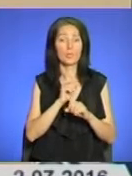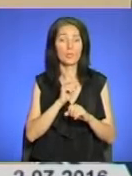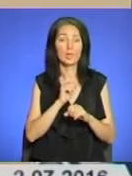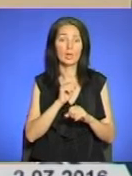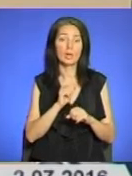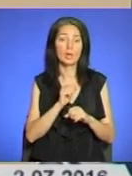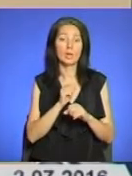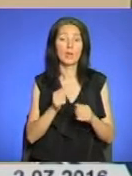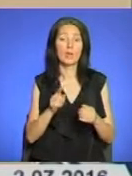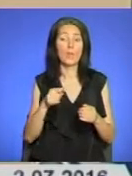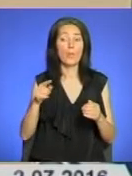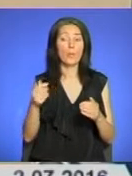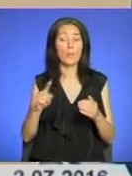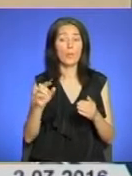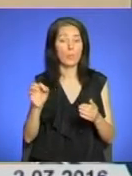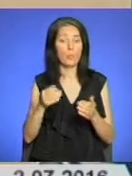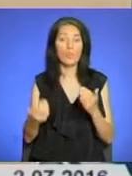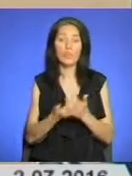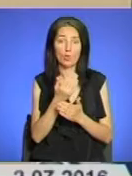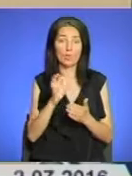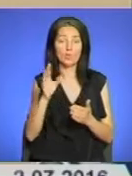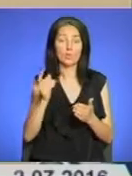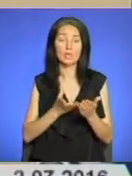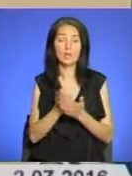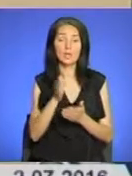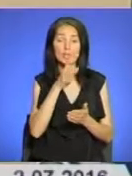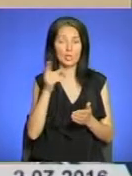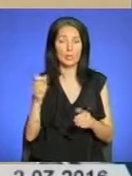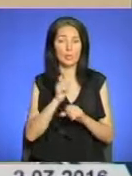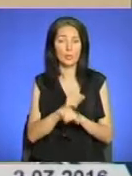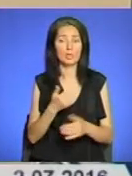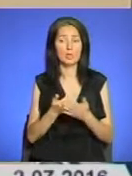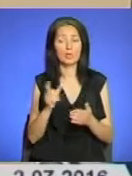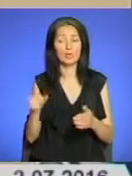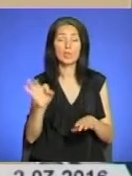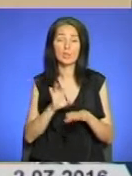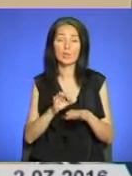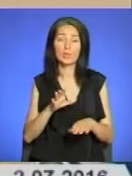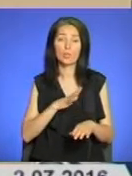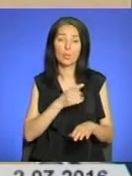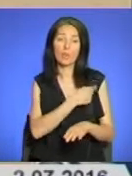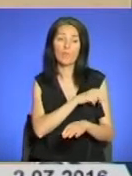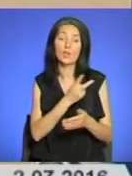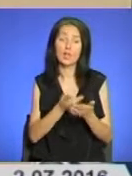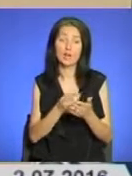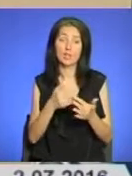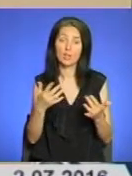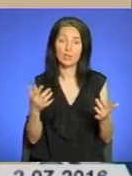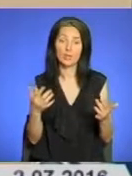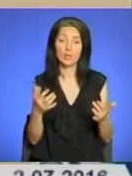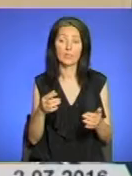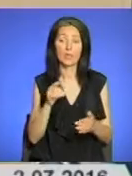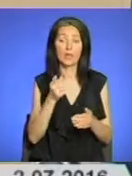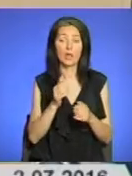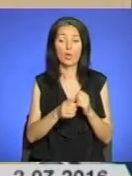відновлення соціальних виплат з часу їх припинення. Тобто це, скажімо, людина захворіла, перебувала в лікарні і так далі. Тобто в